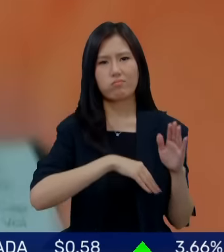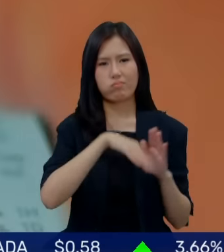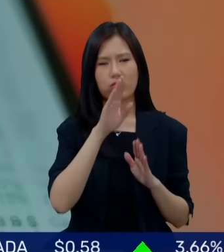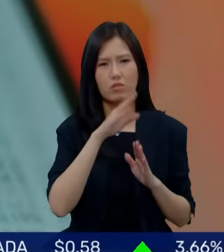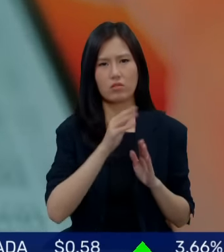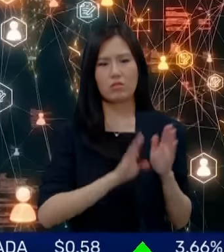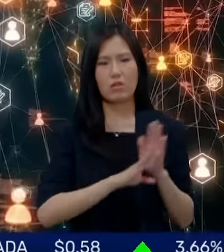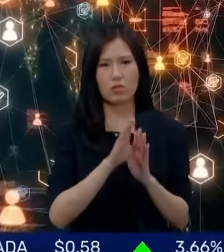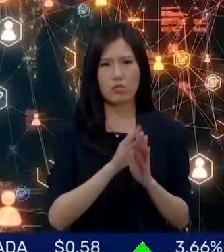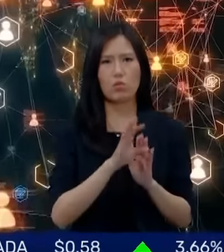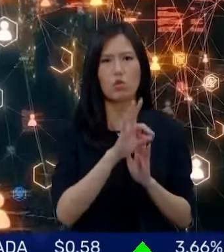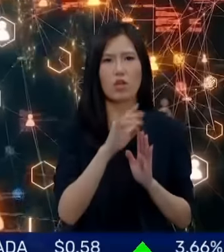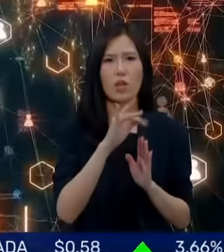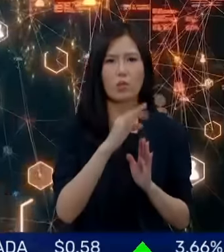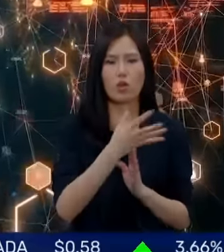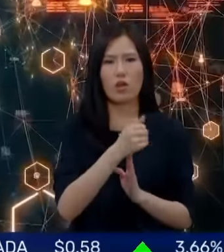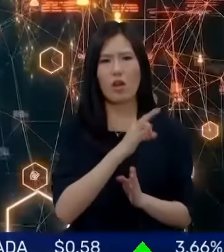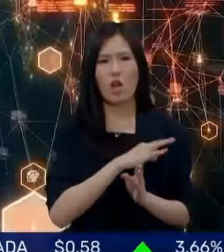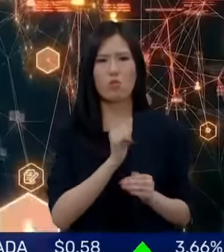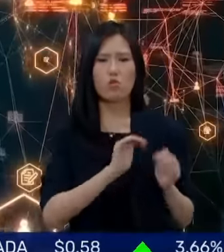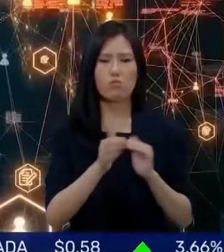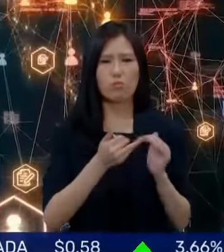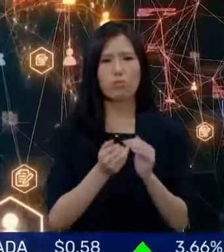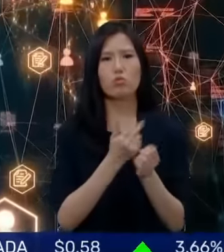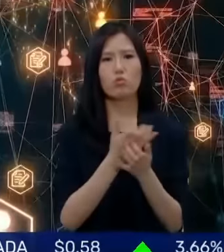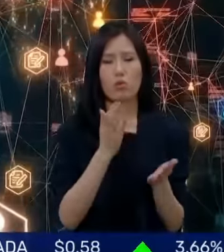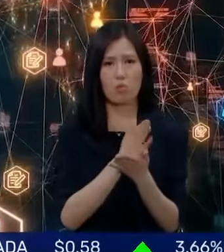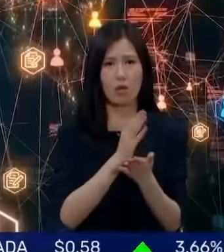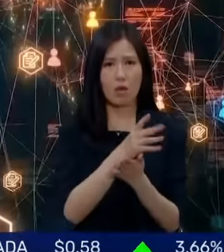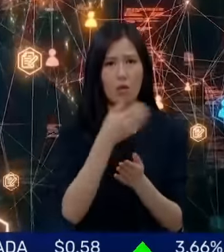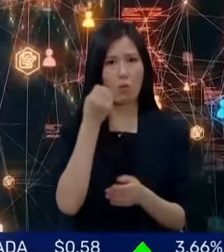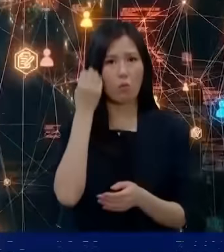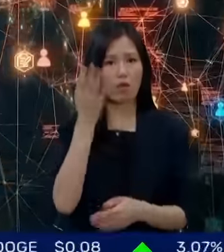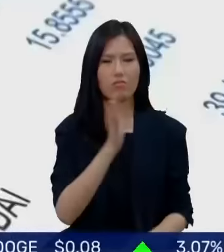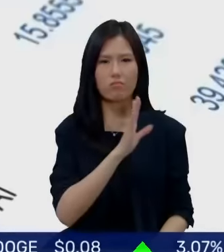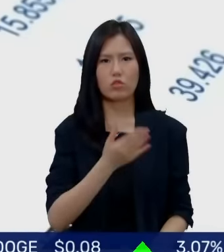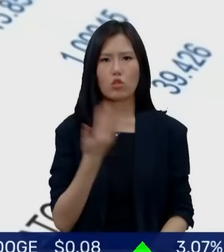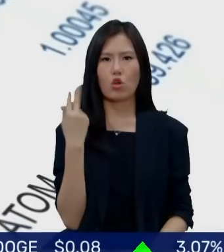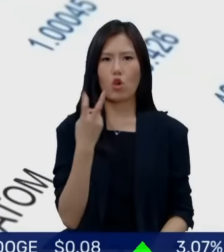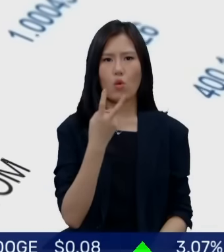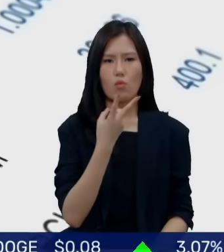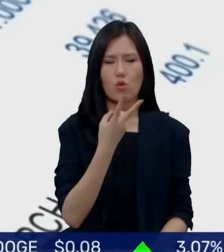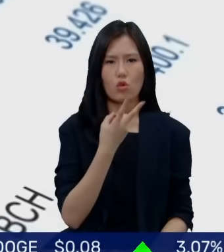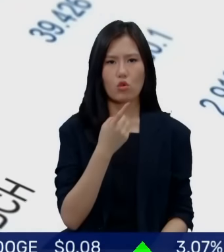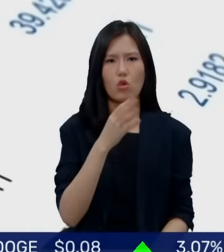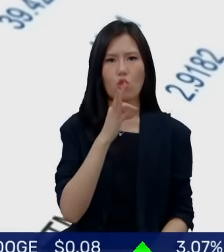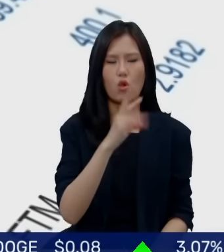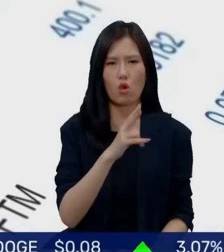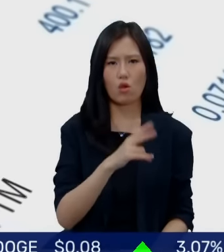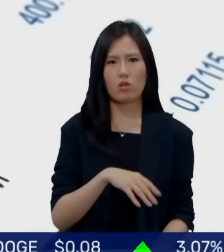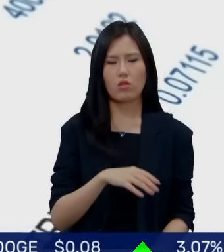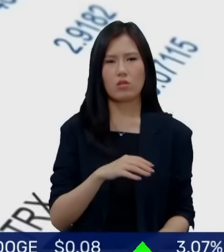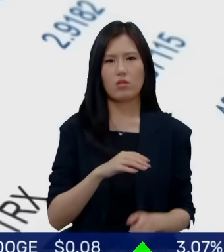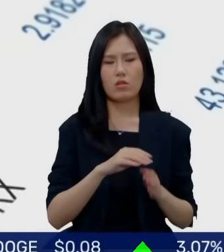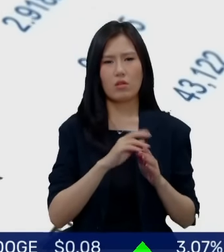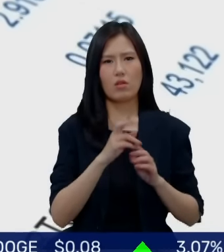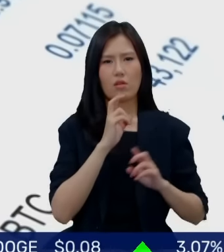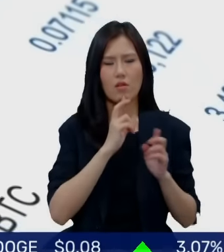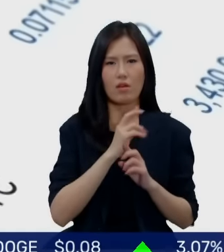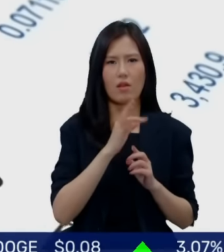салбарын төлбөрийн хэрэгсэл болж яваг марч болохгүй. Магадгүй 21 оны Terra Luna экосистемийн уналт болон араас нь